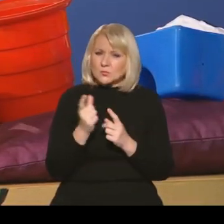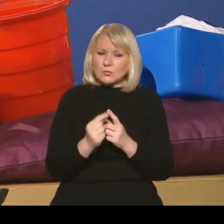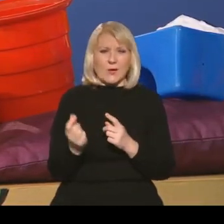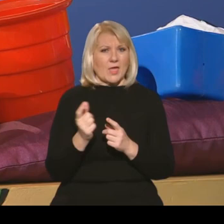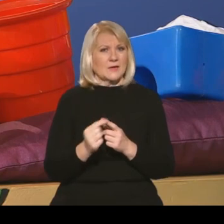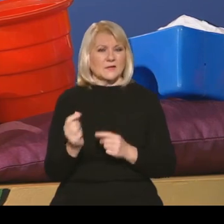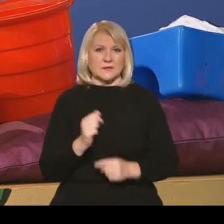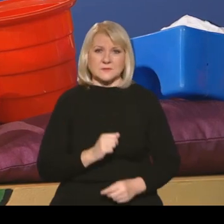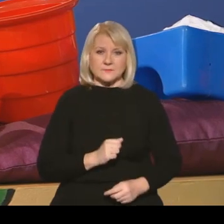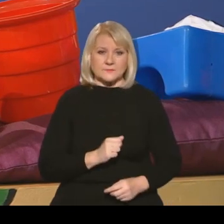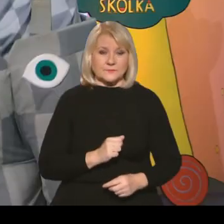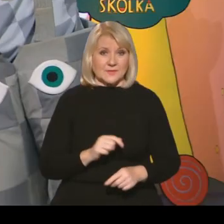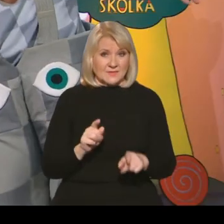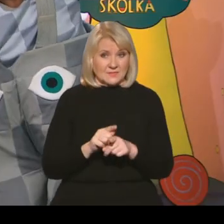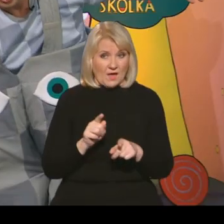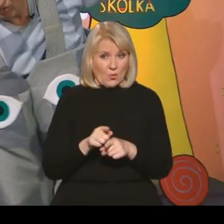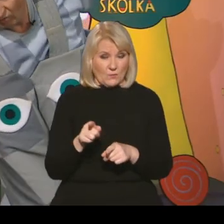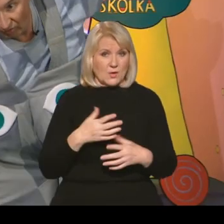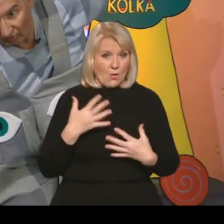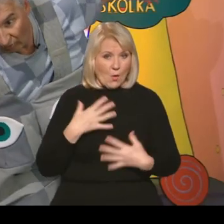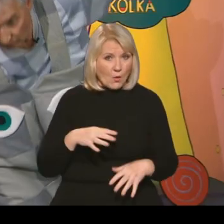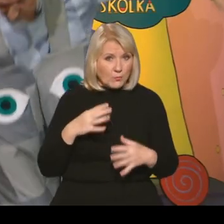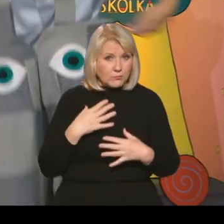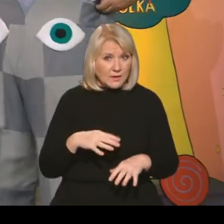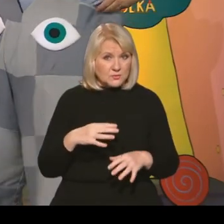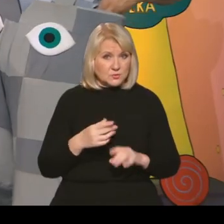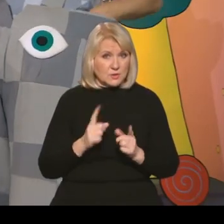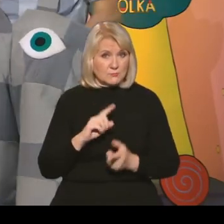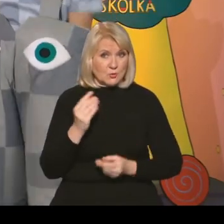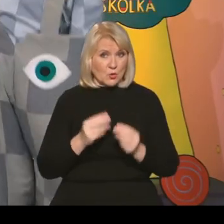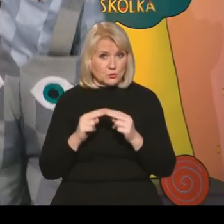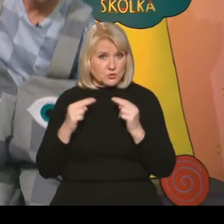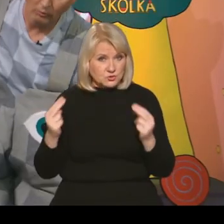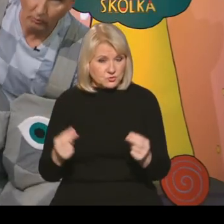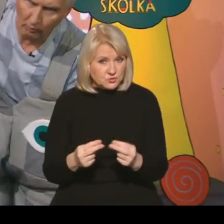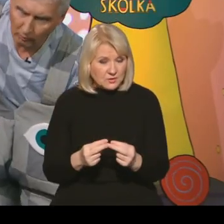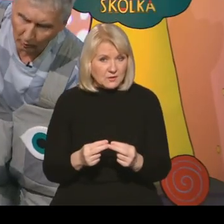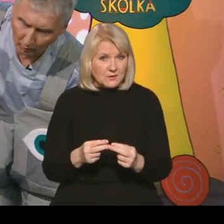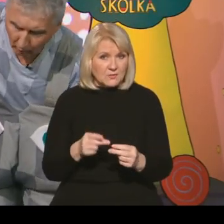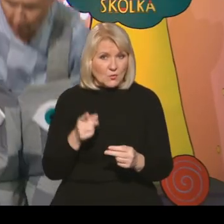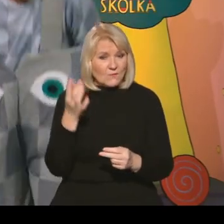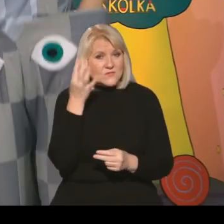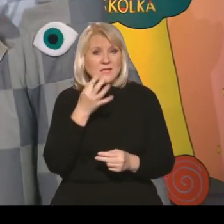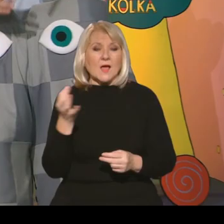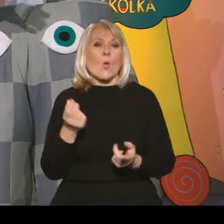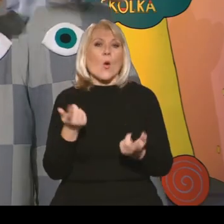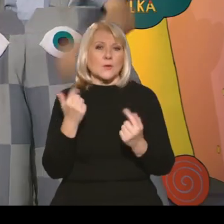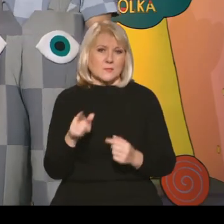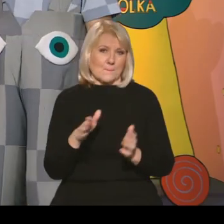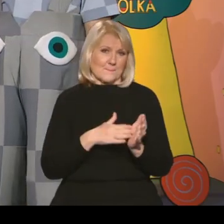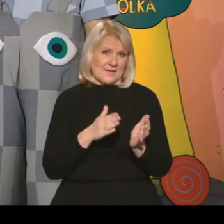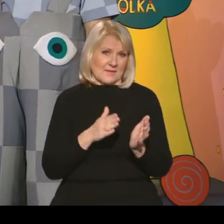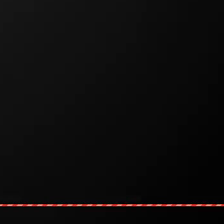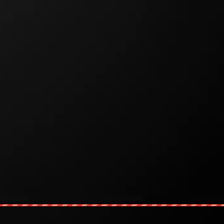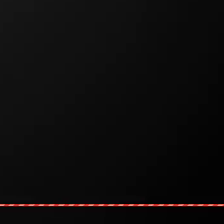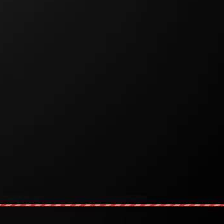legrace. Na takové oblečení ven na hřiště může přijít jen náš Michal.